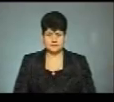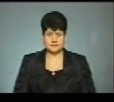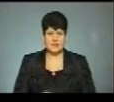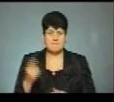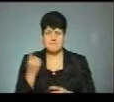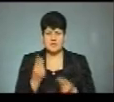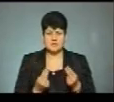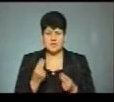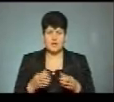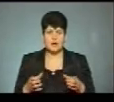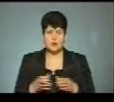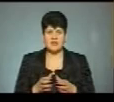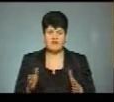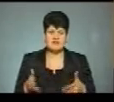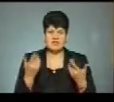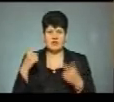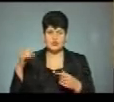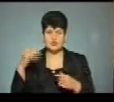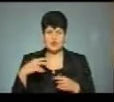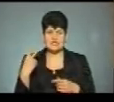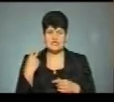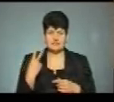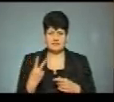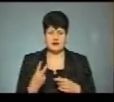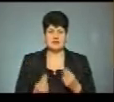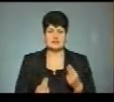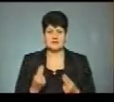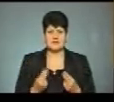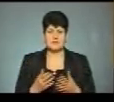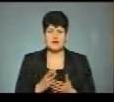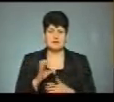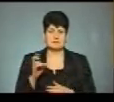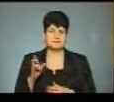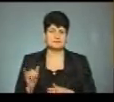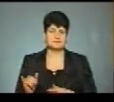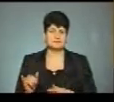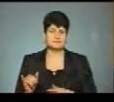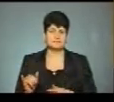Першими зіграли команда «Вставай, сонце-2» з гравцями Служби безпеки України.